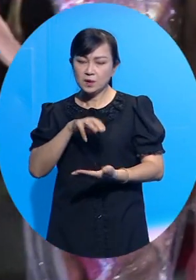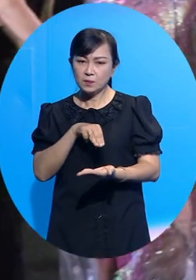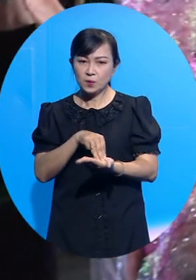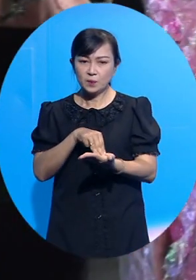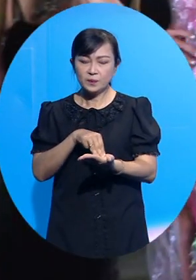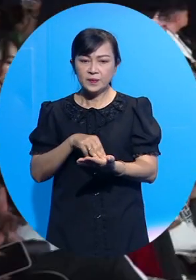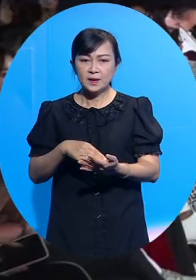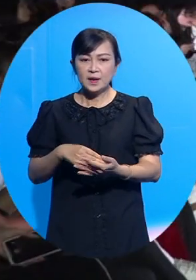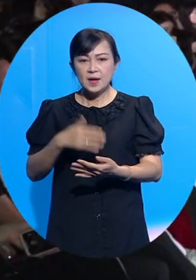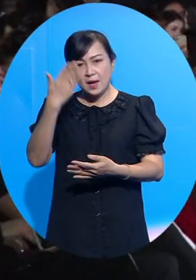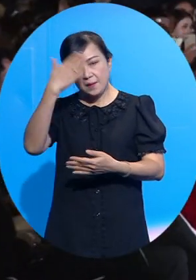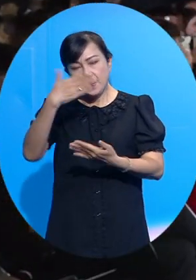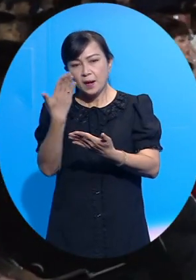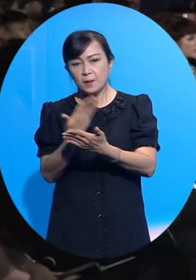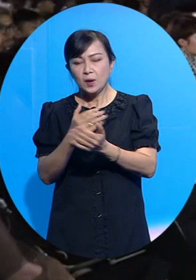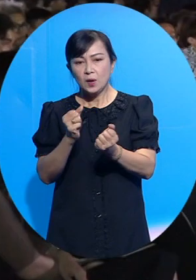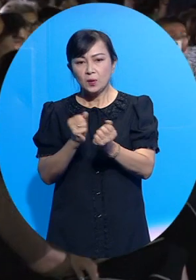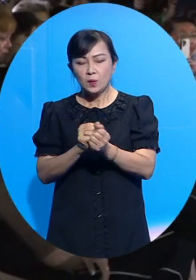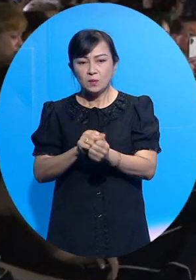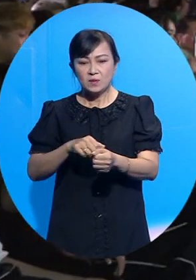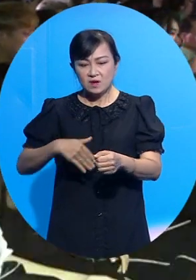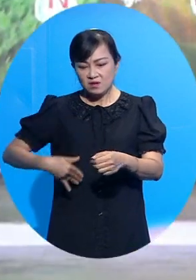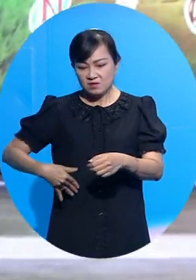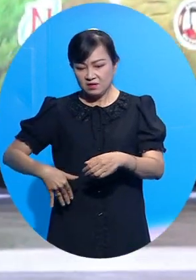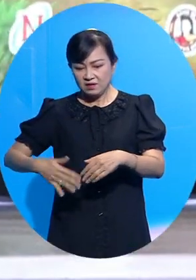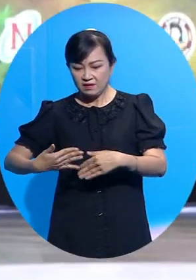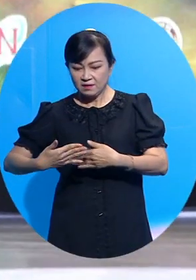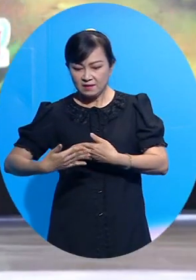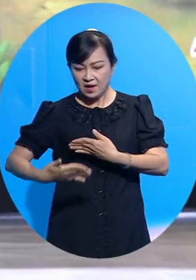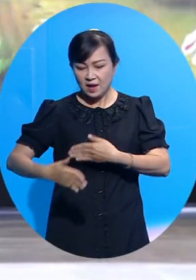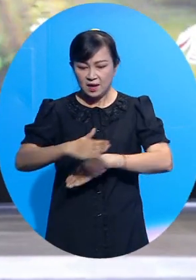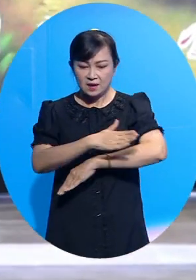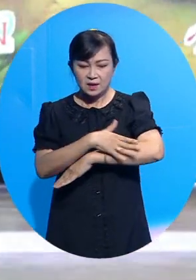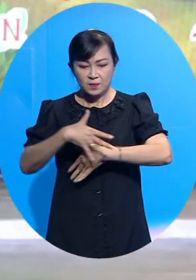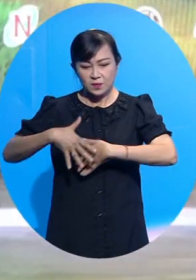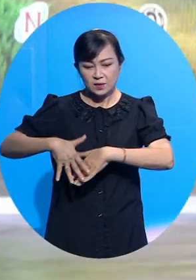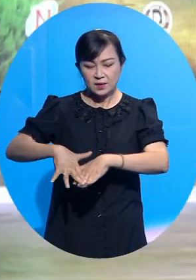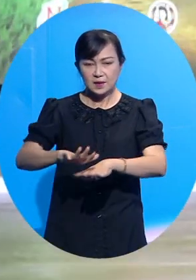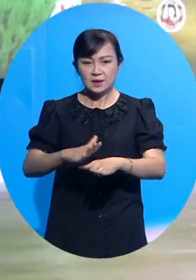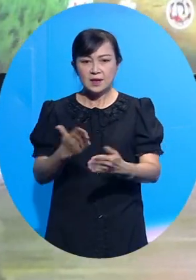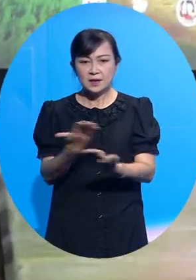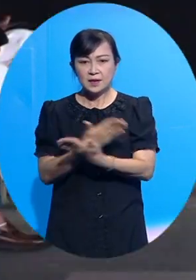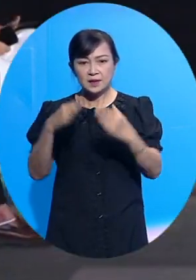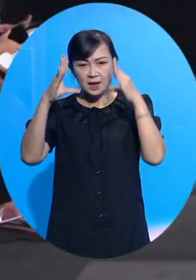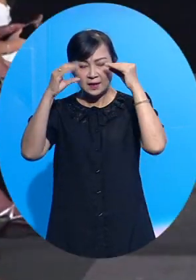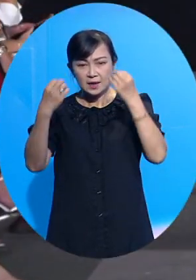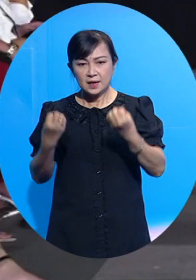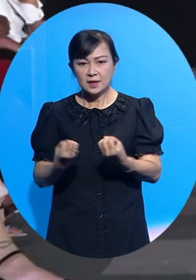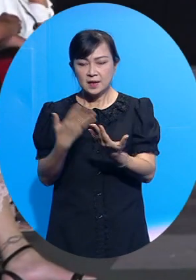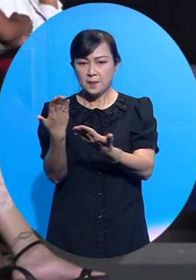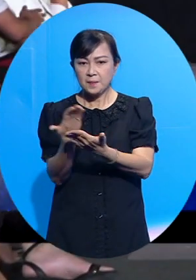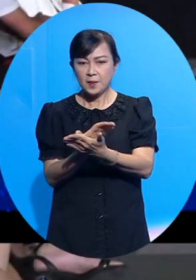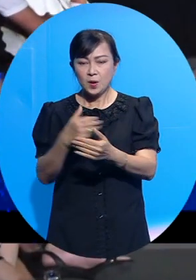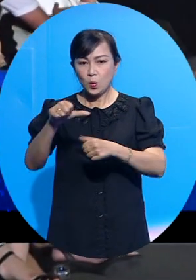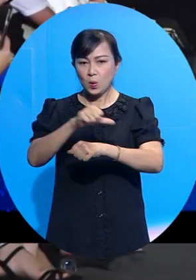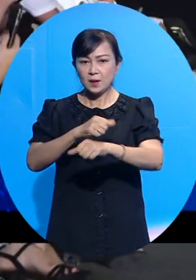Sự đăng sen của những gương mặt mới cùng với những chân dài dày dặn kinh nghiệm đã giúp cho sàn diễn Winter Fashion Festival trở thành một bức tranh sinh động mới mẻ. Hoạt